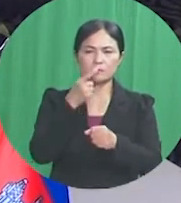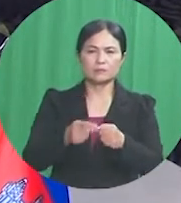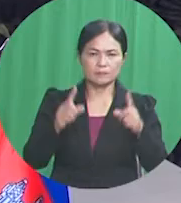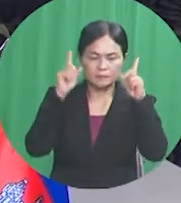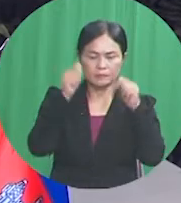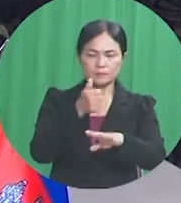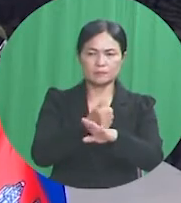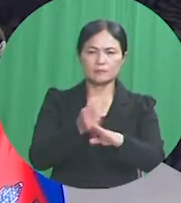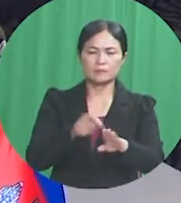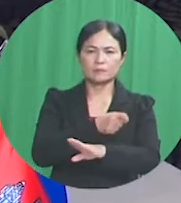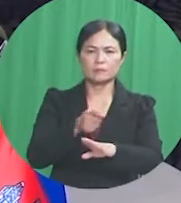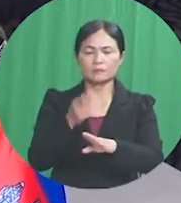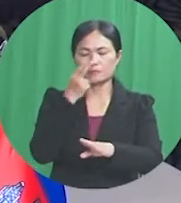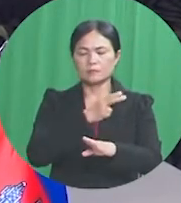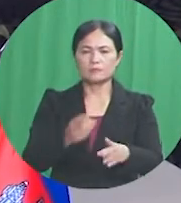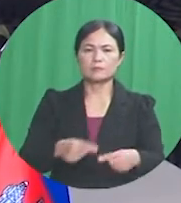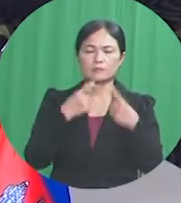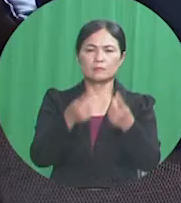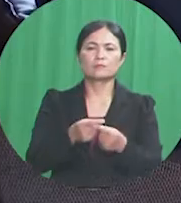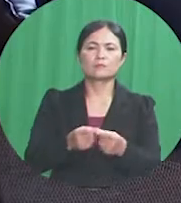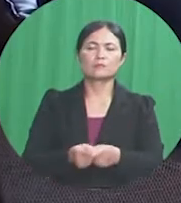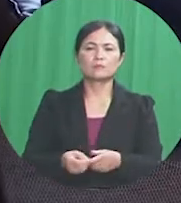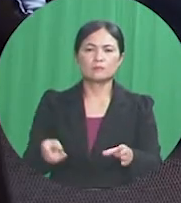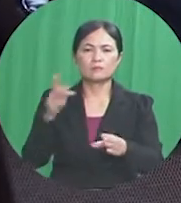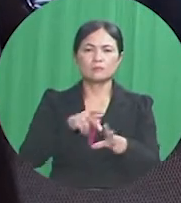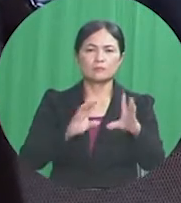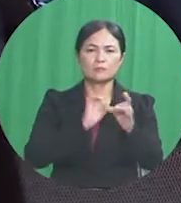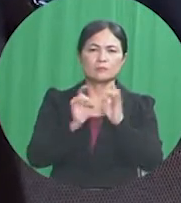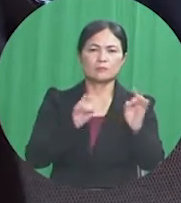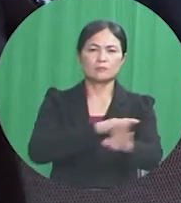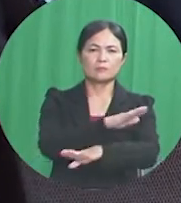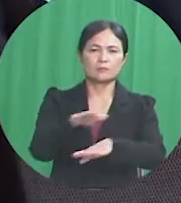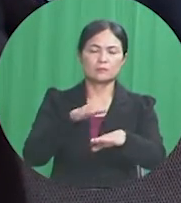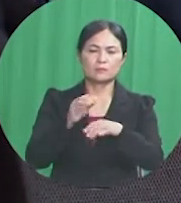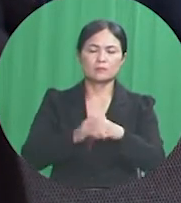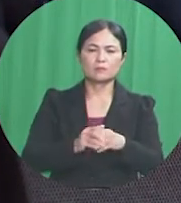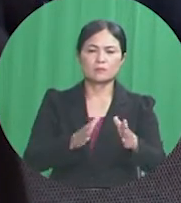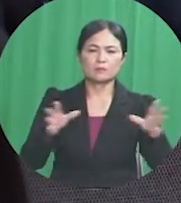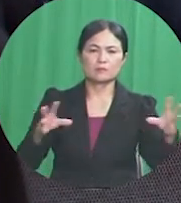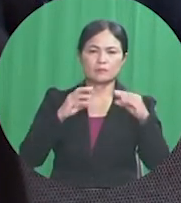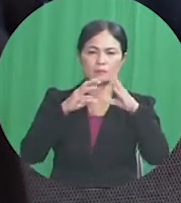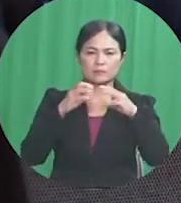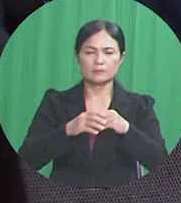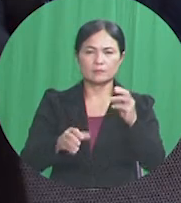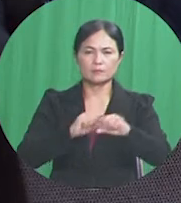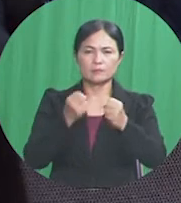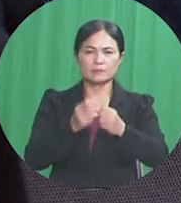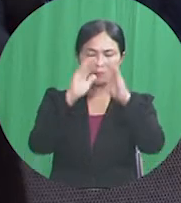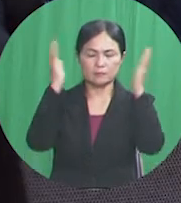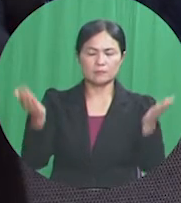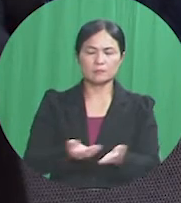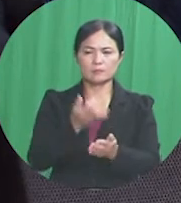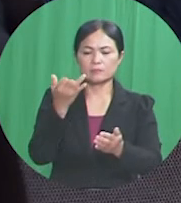នឯកឧត្តមប្រធានរដ្ឋវៀតណាមពីវត្តមានរបស់សម្ដេចអញ្ជើញចូលរួមកិច្ចពិភាក្សាទូតនៃមហាសន្និបាតអង្គការសហប្រជាជា